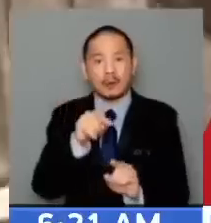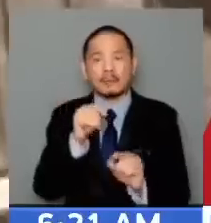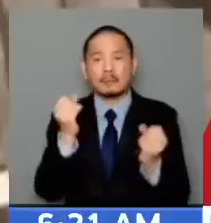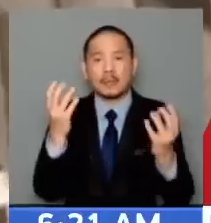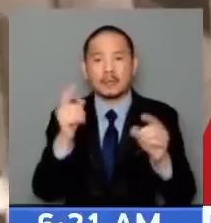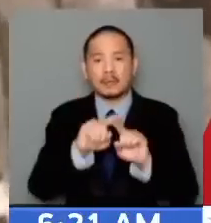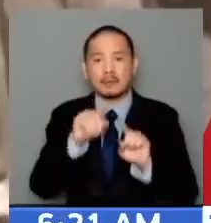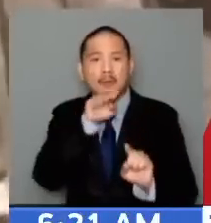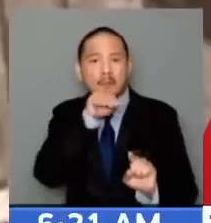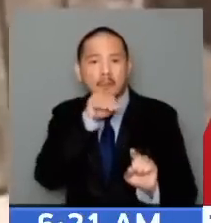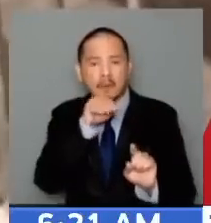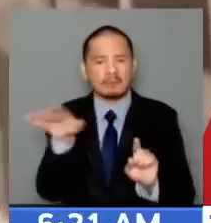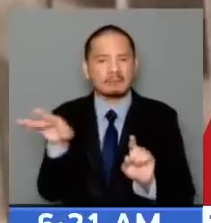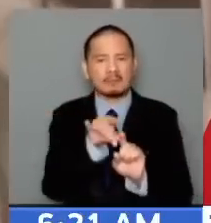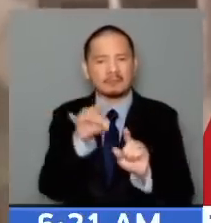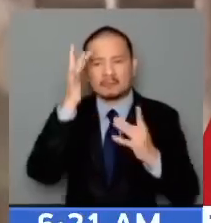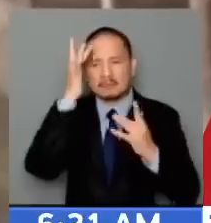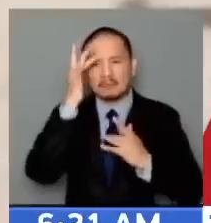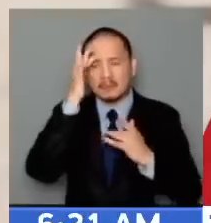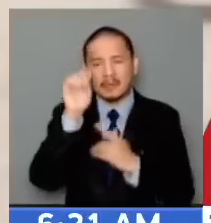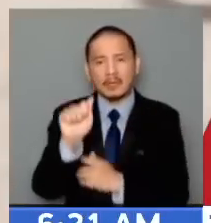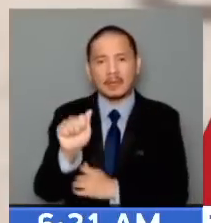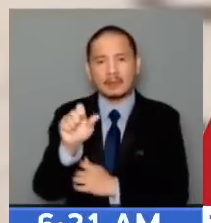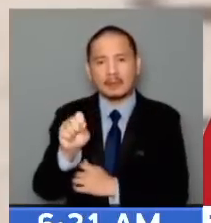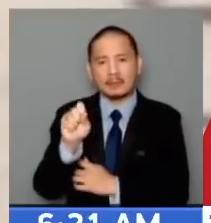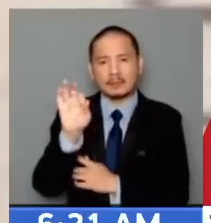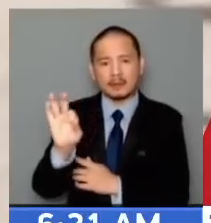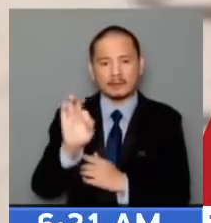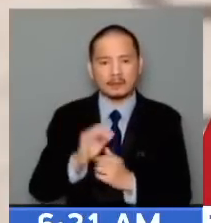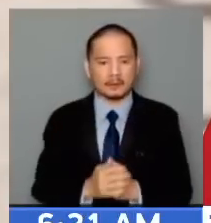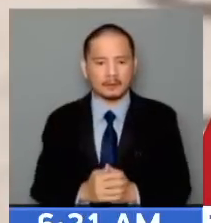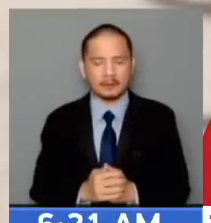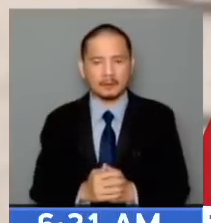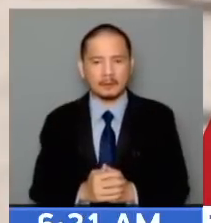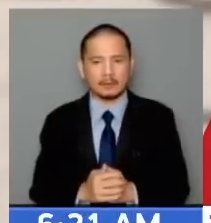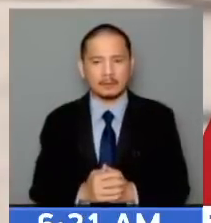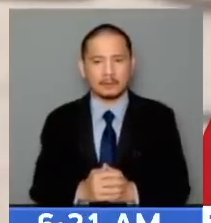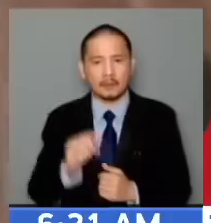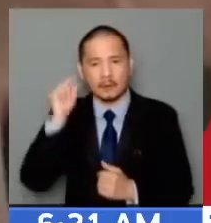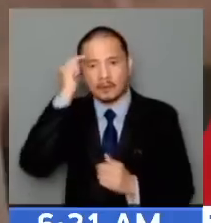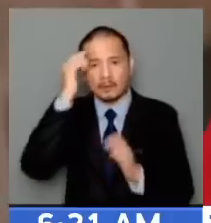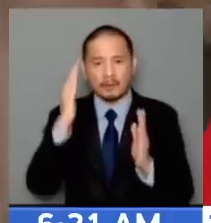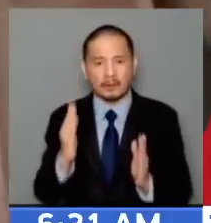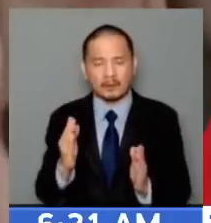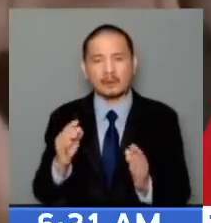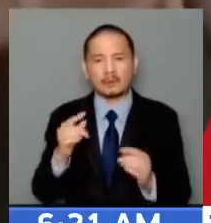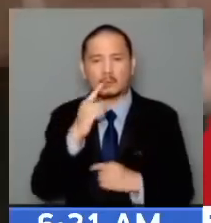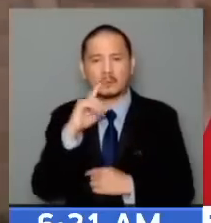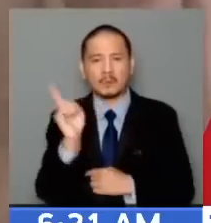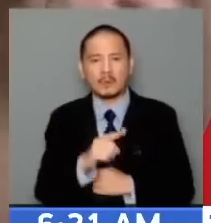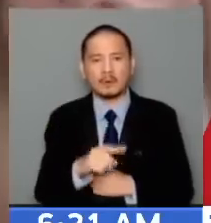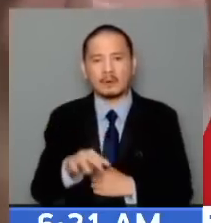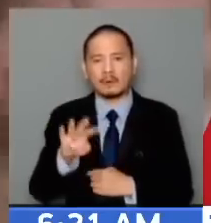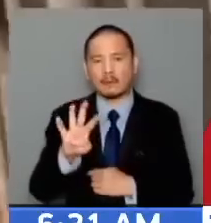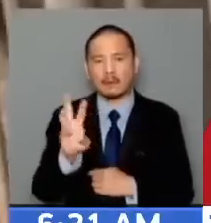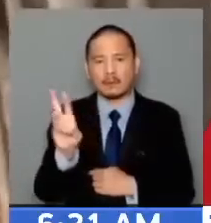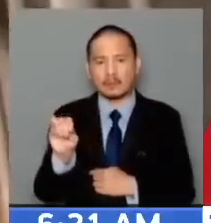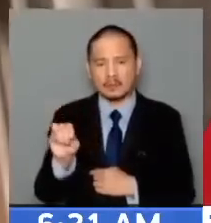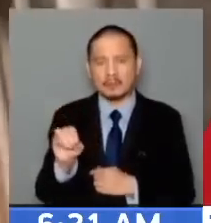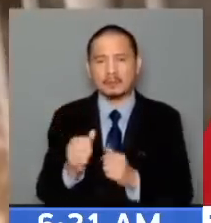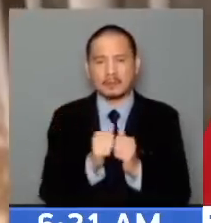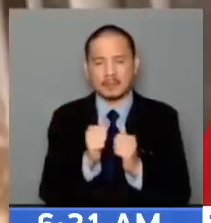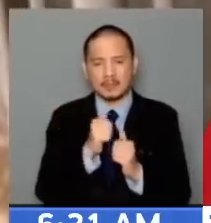baboy. Base sa Executive Order 460 na inilabas ni Governor Arthur Defensor Jr. sa loob ng 10 araw simula